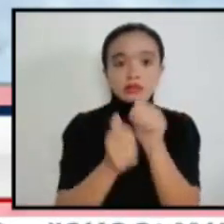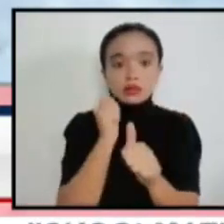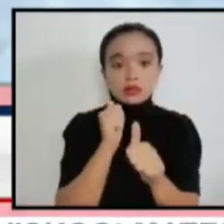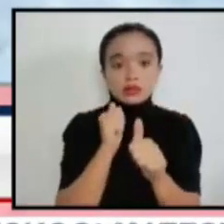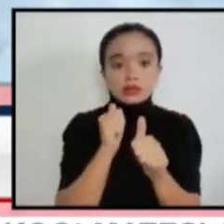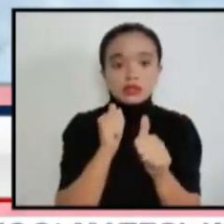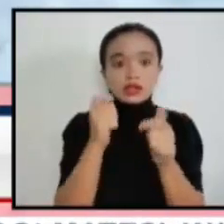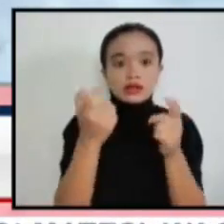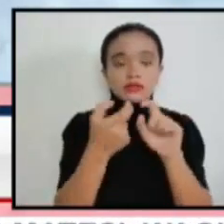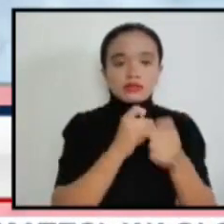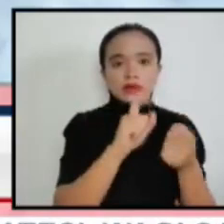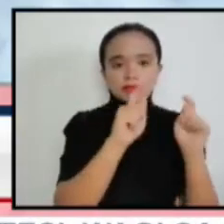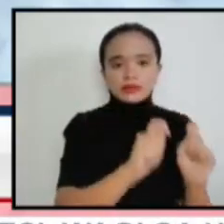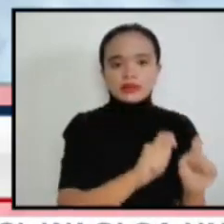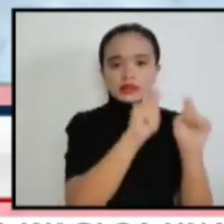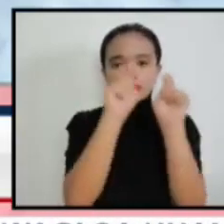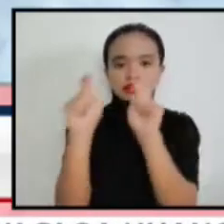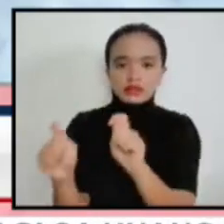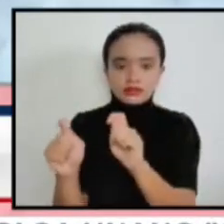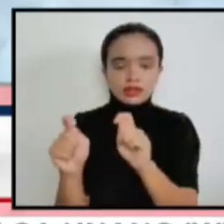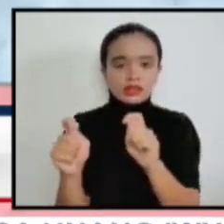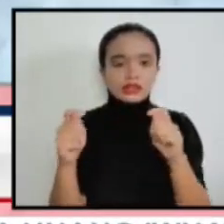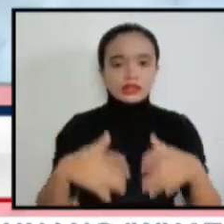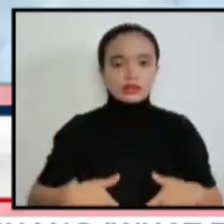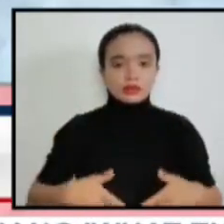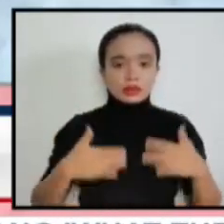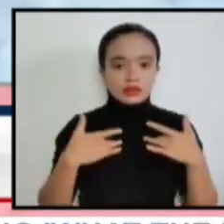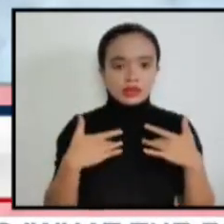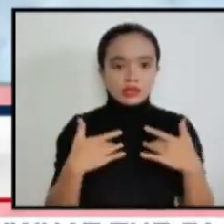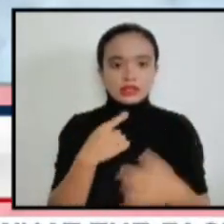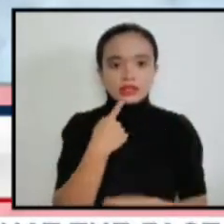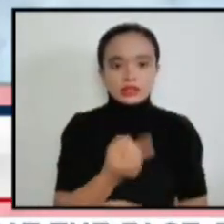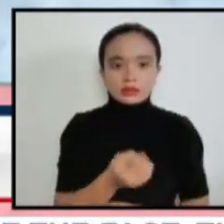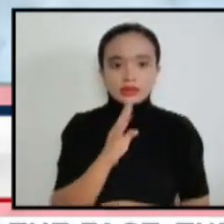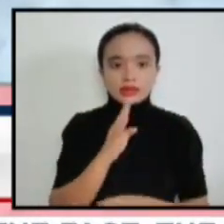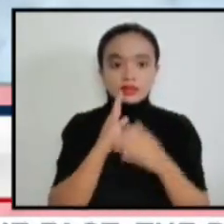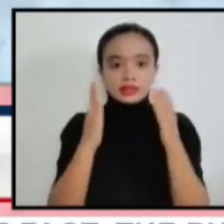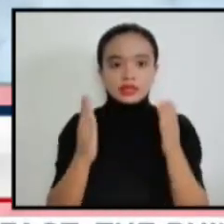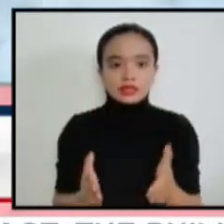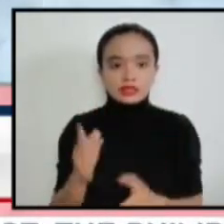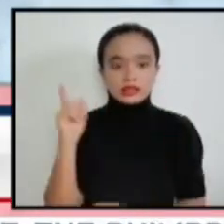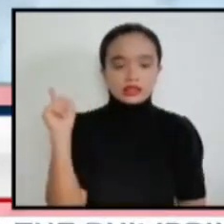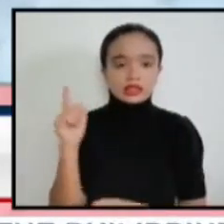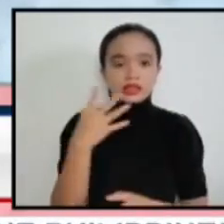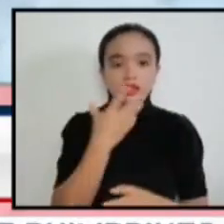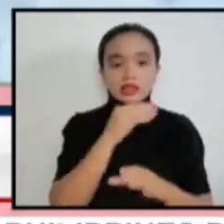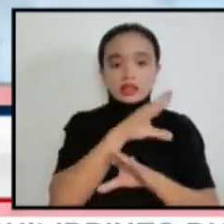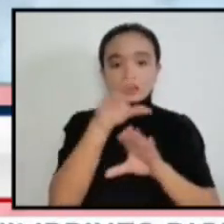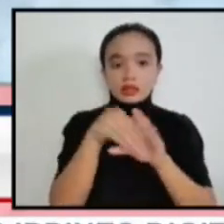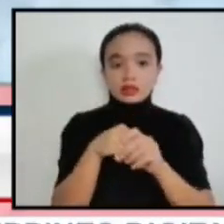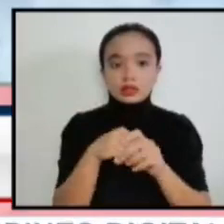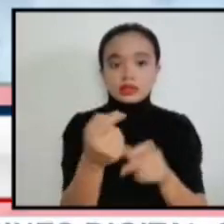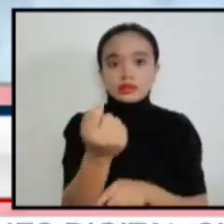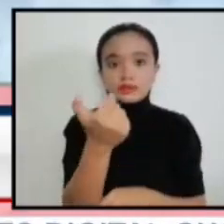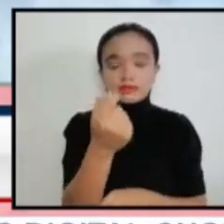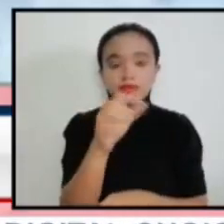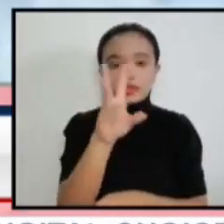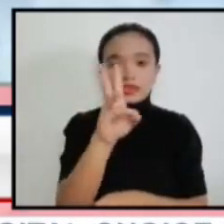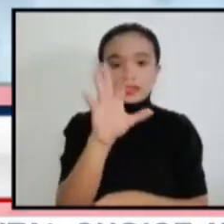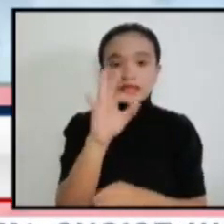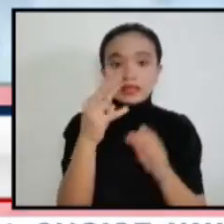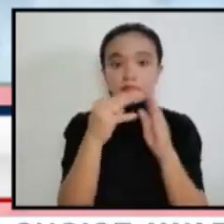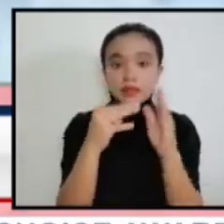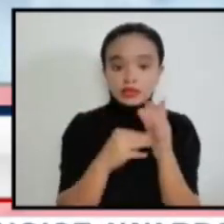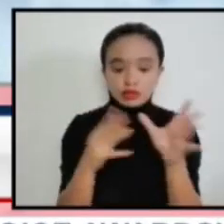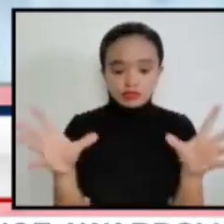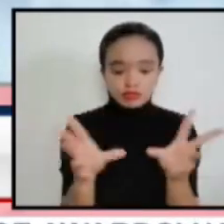ng tirahan. Ayon kay COMELEC spokesperson Attorney John Rex Laudianco, kasama rin sa lilinisin sa 69 million registered voters sa